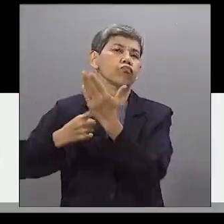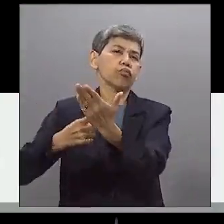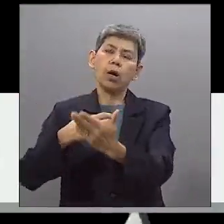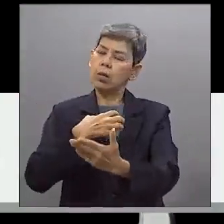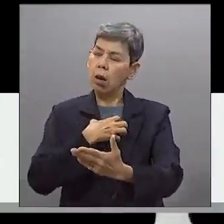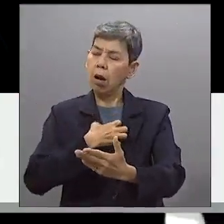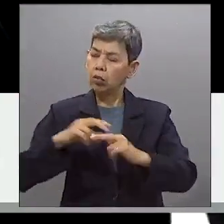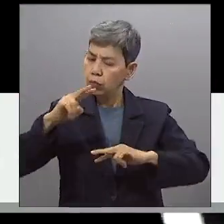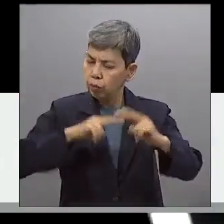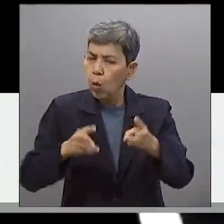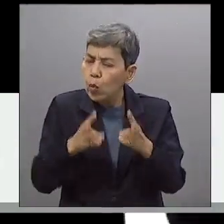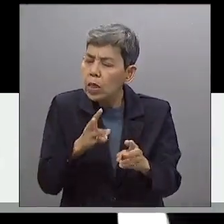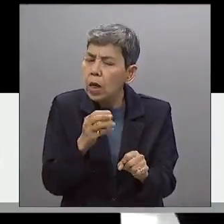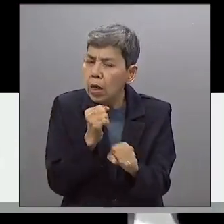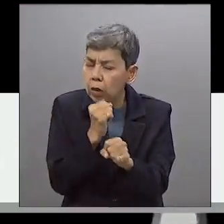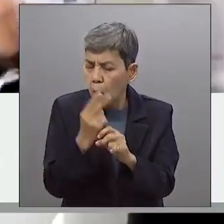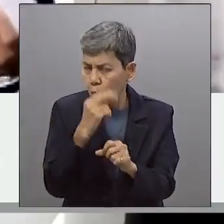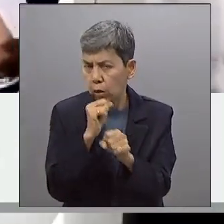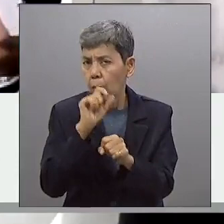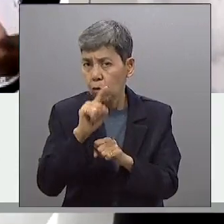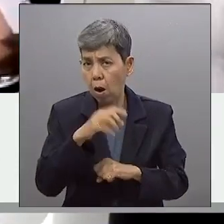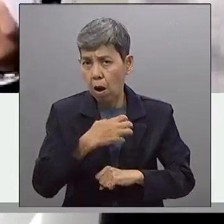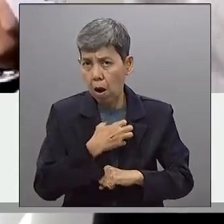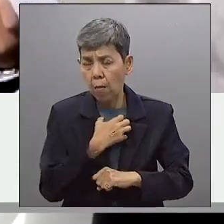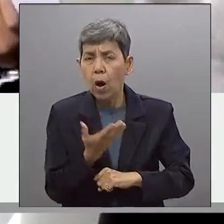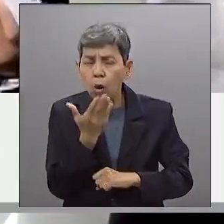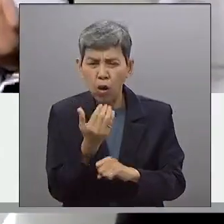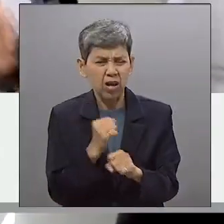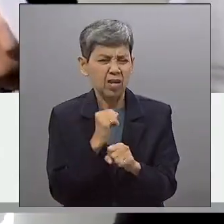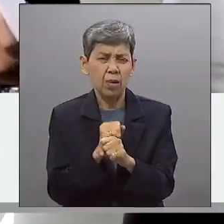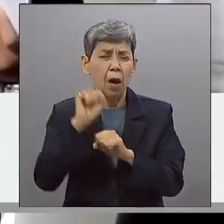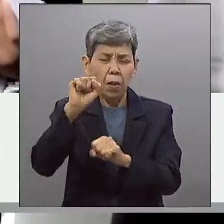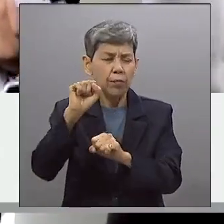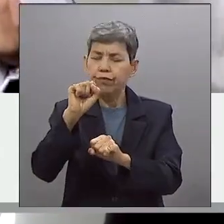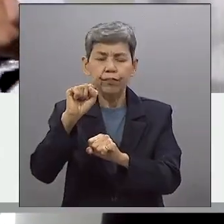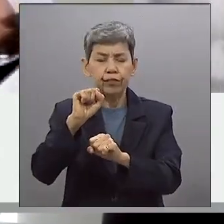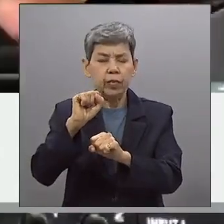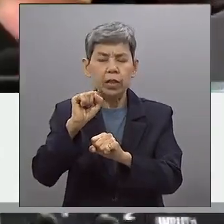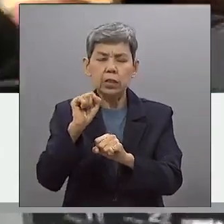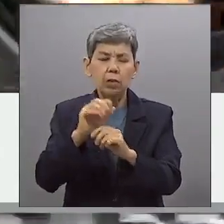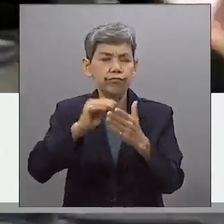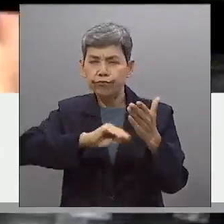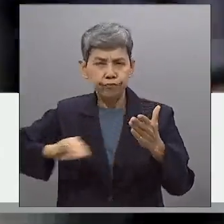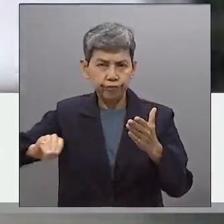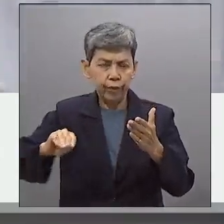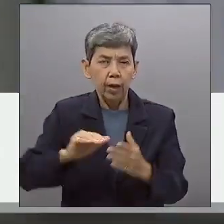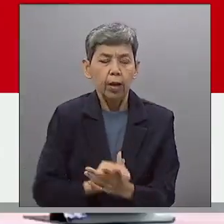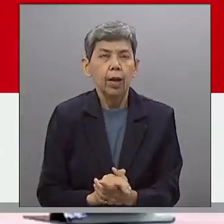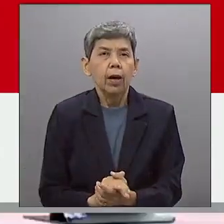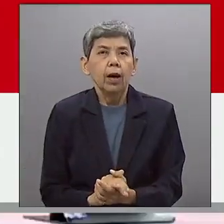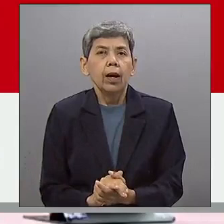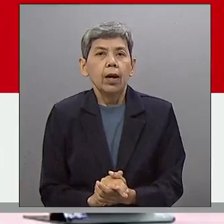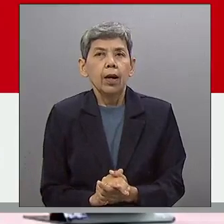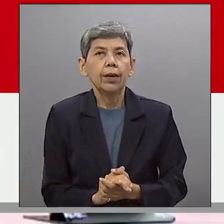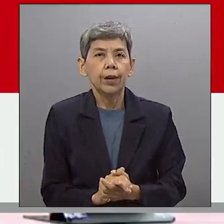ให้พิจารณาวิธีการชั่วคราวโดยเร่งด่วนเพื่อขอให้เพิกถอนประกาศกกตนะคะขณะที่นางสาว